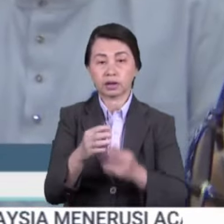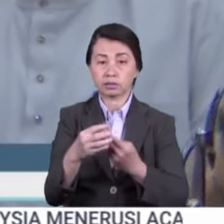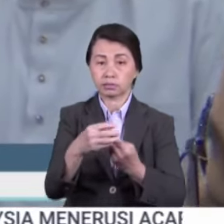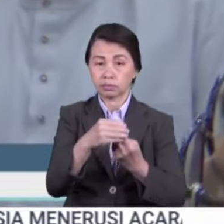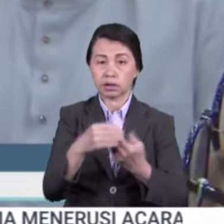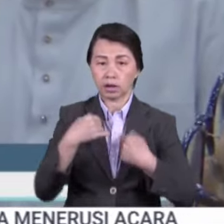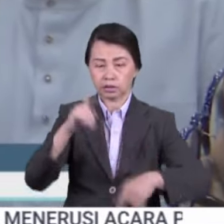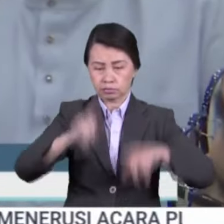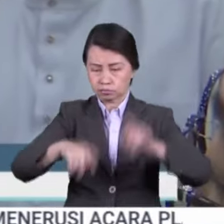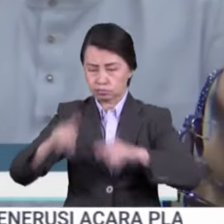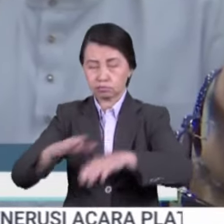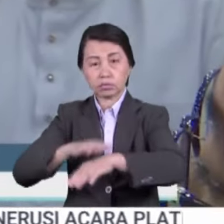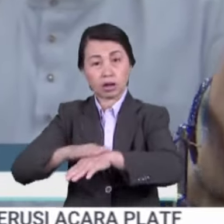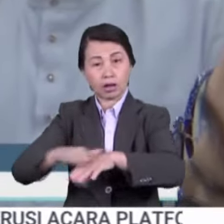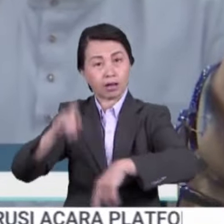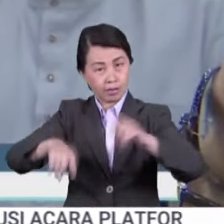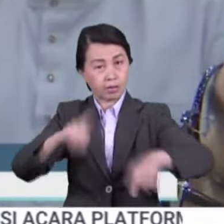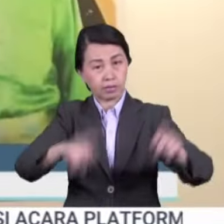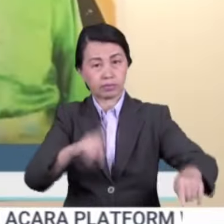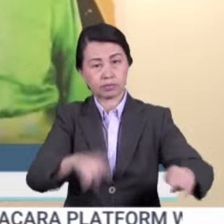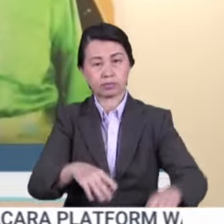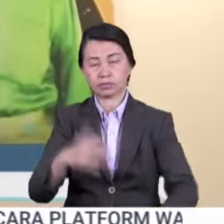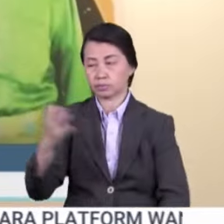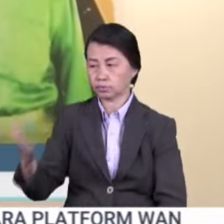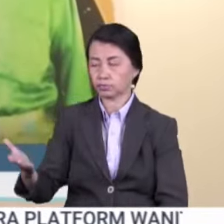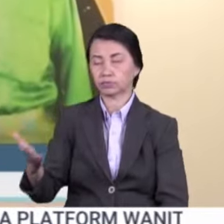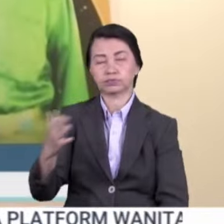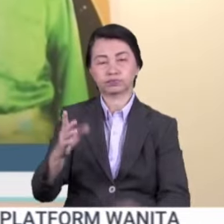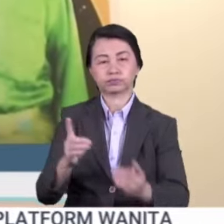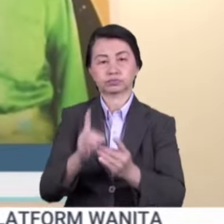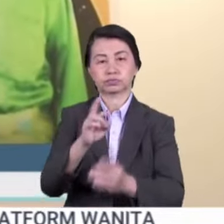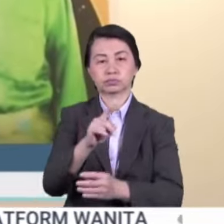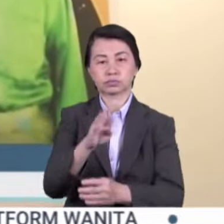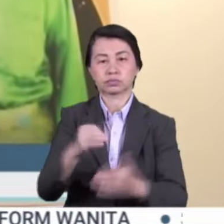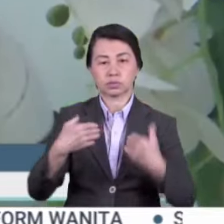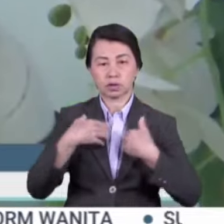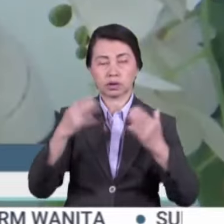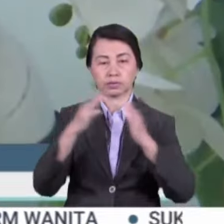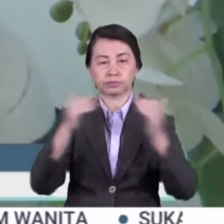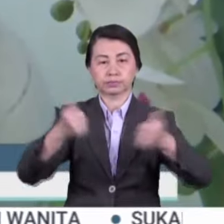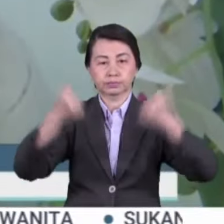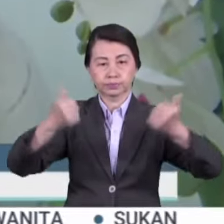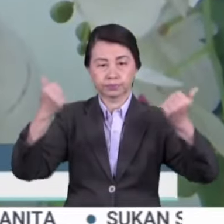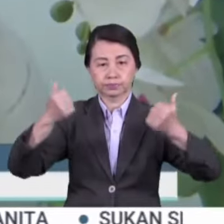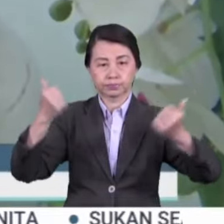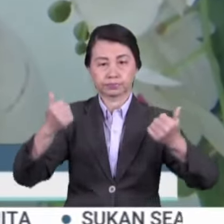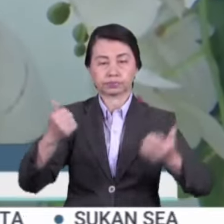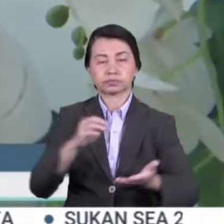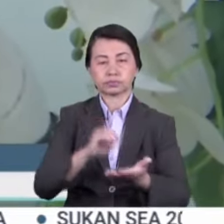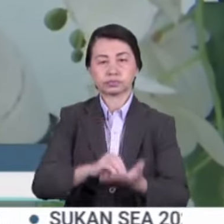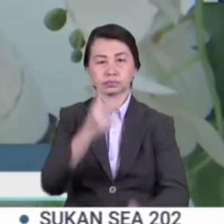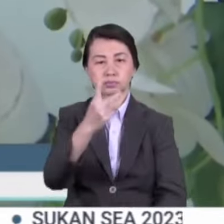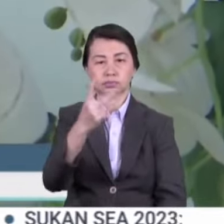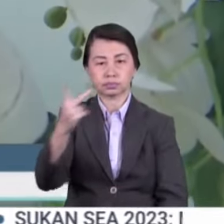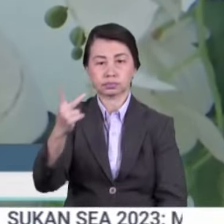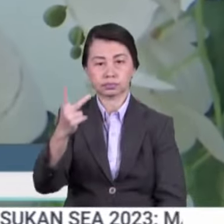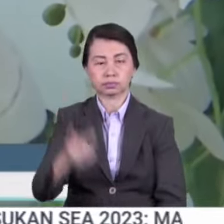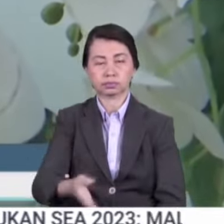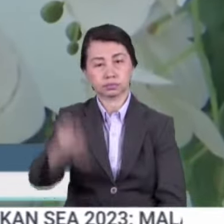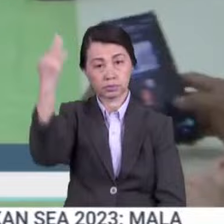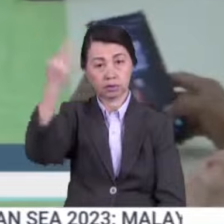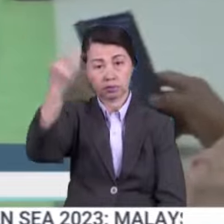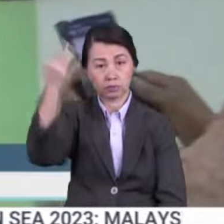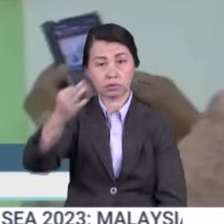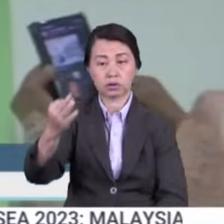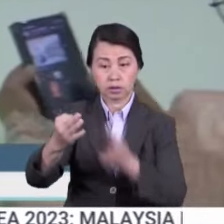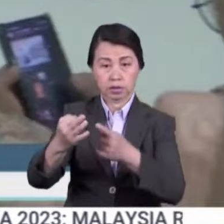kaum. Datuk Sapawi ditemui RTM ketika Majlis Rumah Terbuka Usia di Kota Kinabalu. Tambahnya, forum